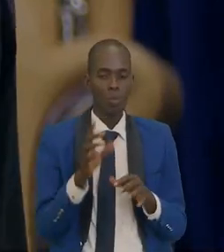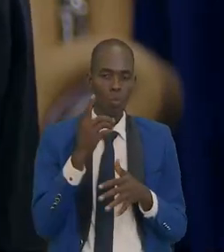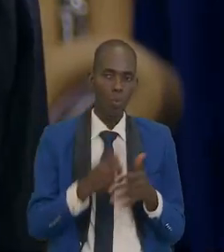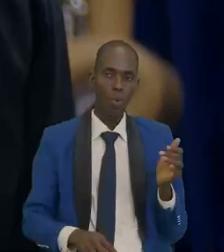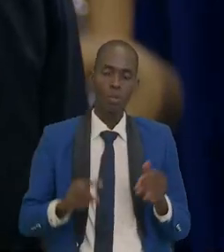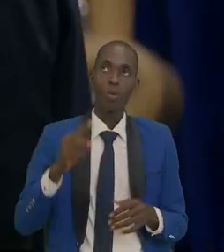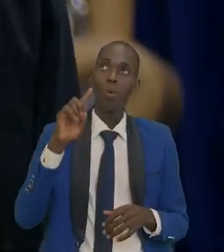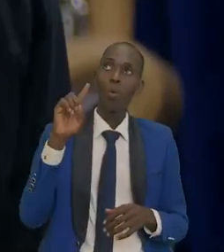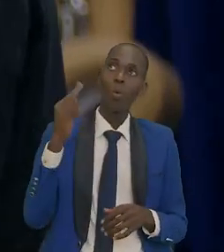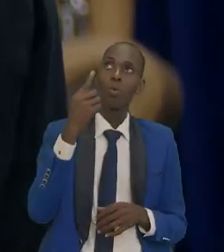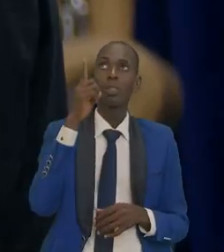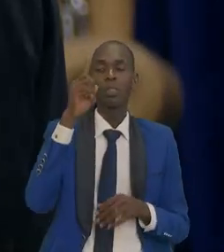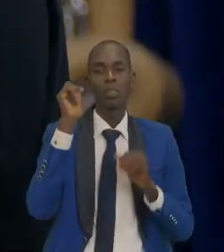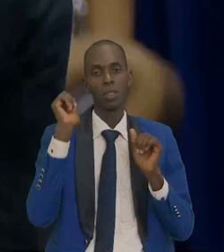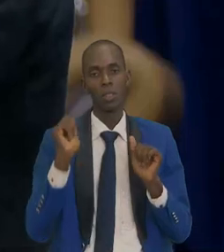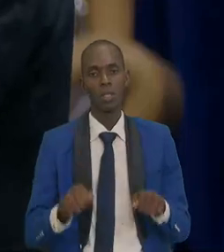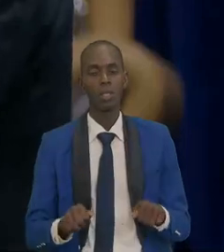faire.